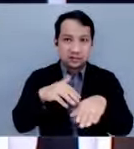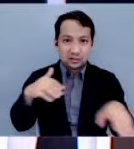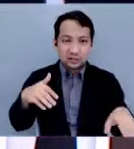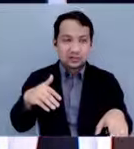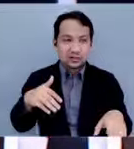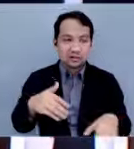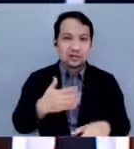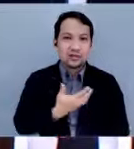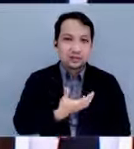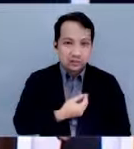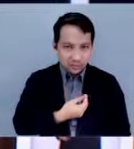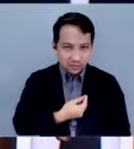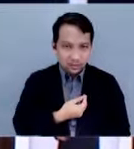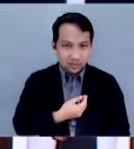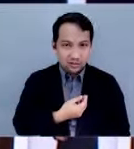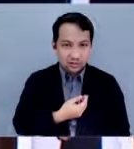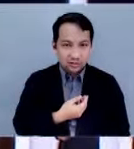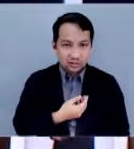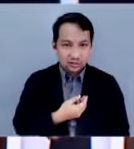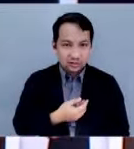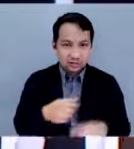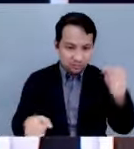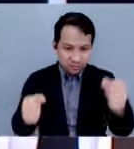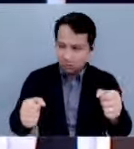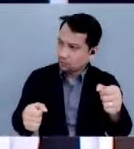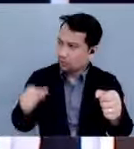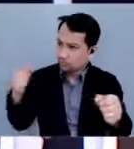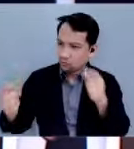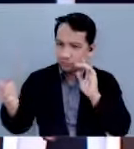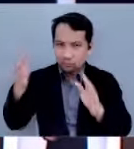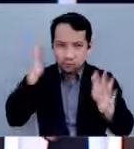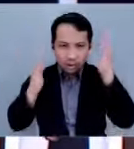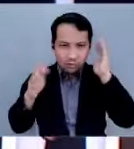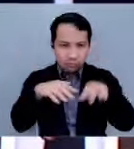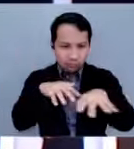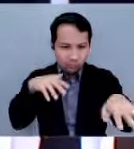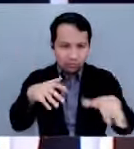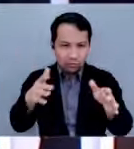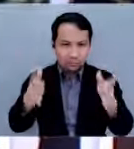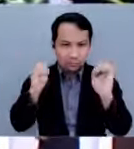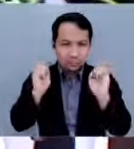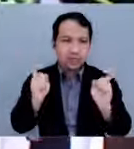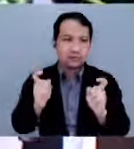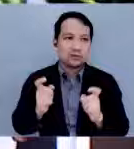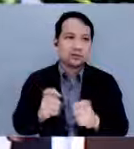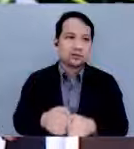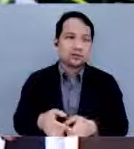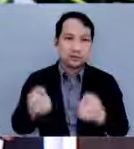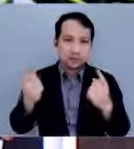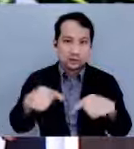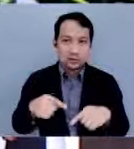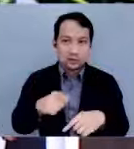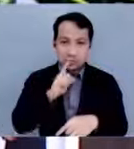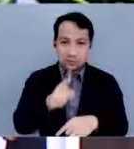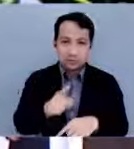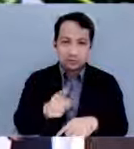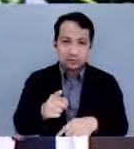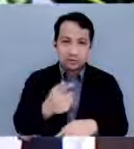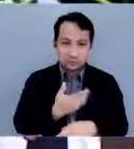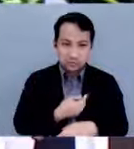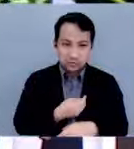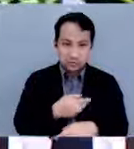ka rin. Di ba? Walang traffic ah? May nangyayari ba? Di ba? Pero speaking of, you know, kakabahan, nako, huwag